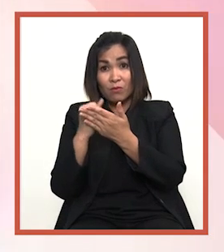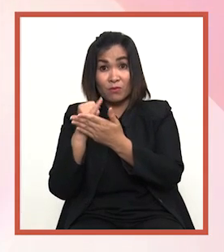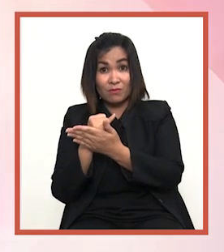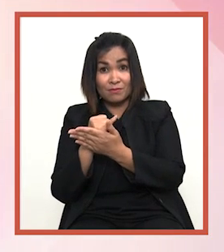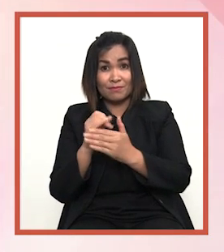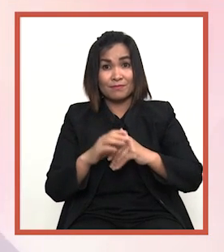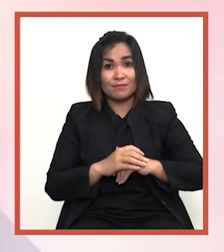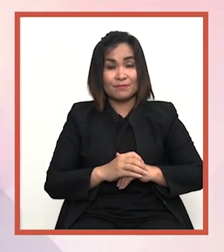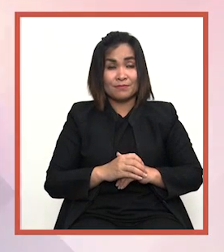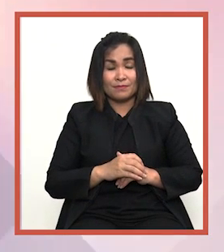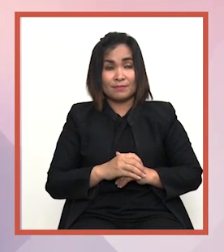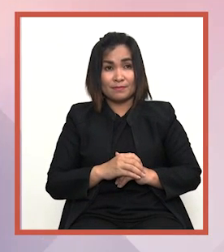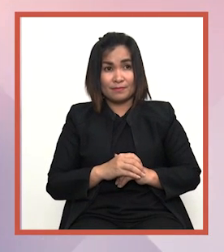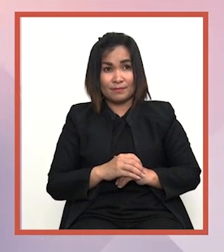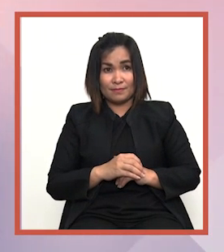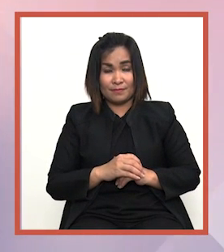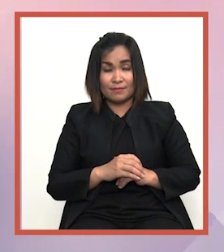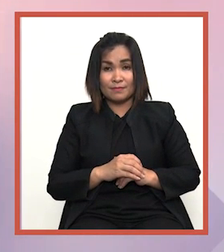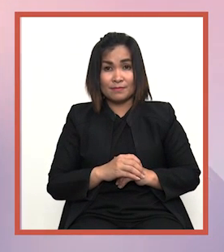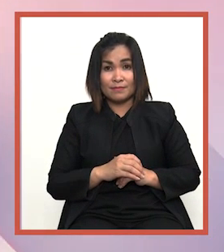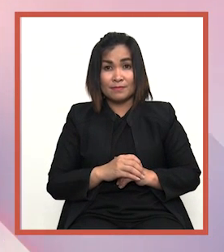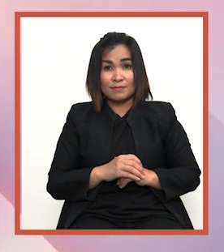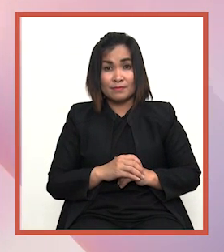นนะครับนะ